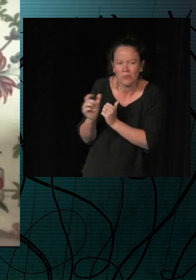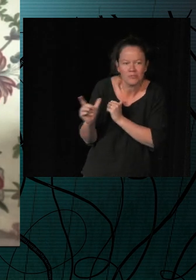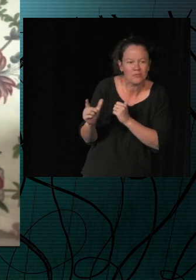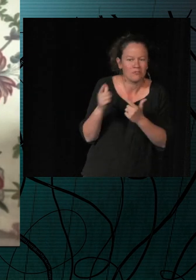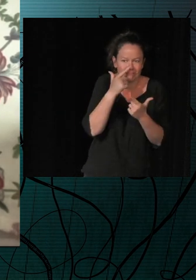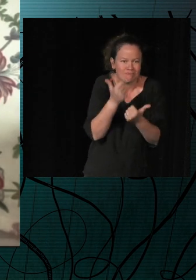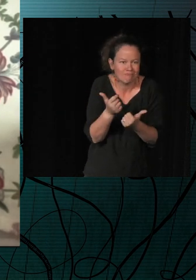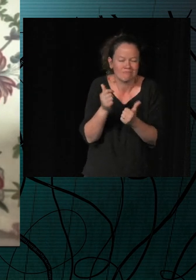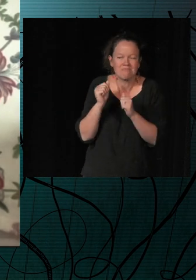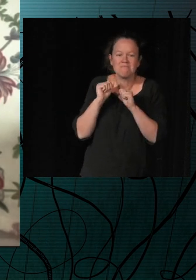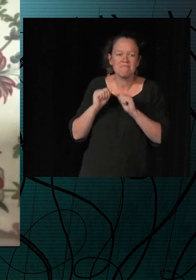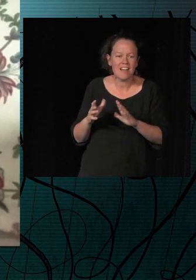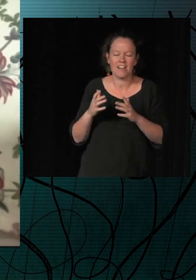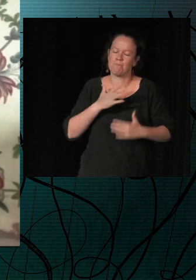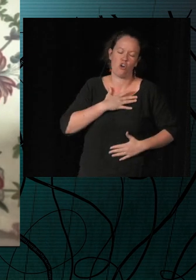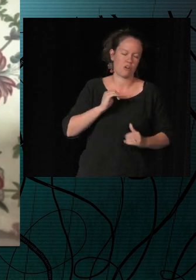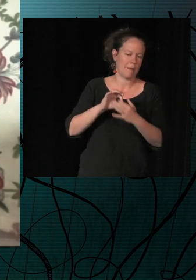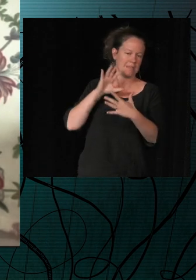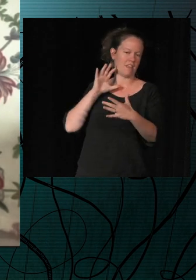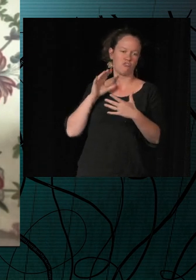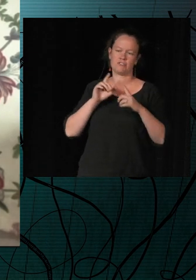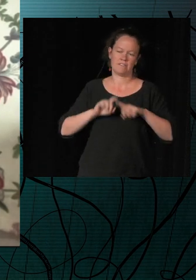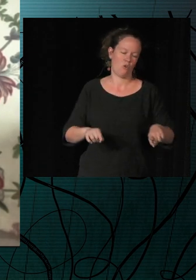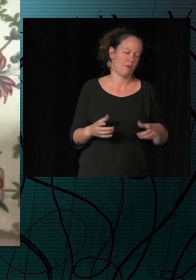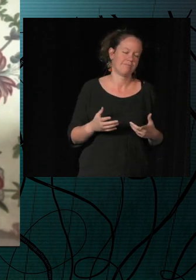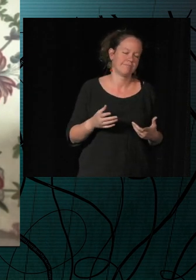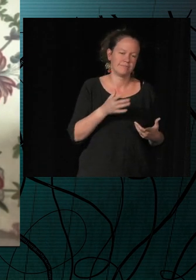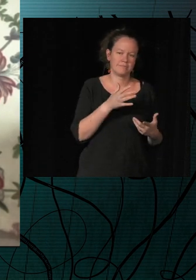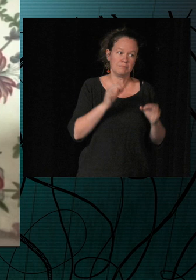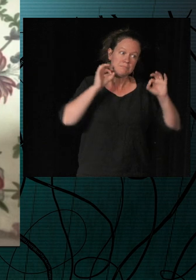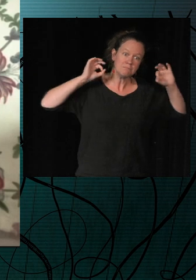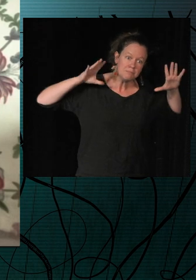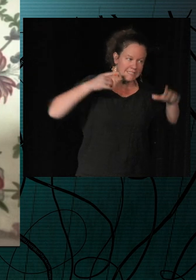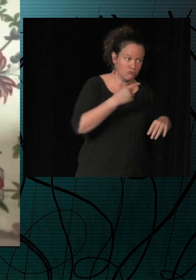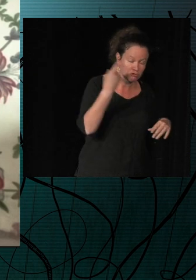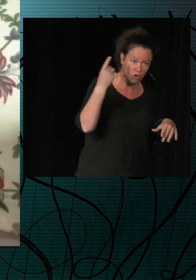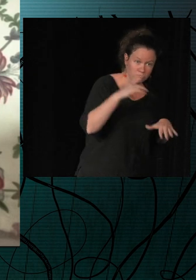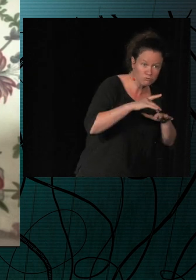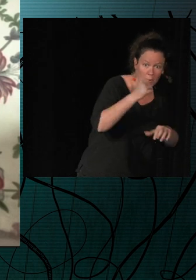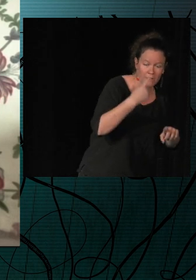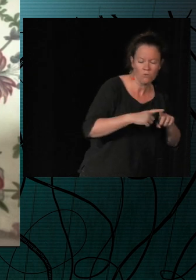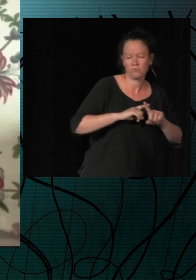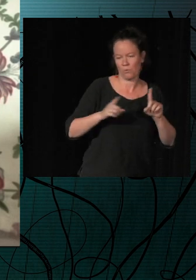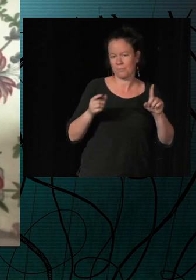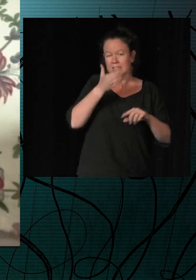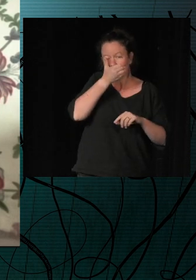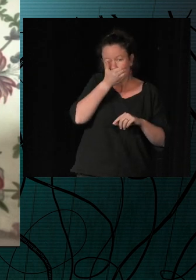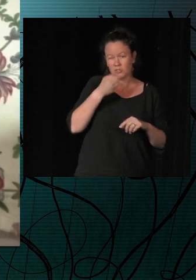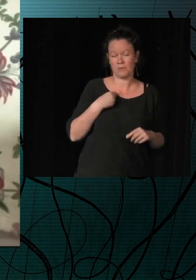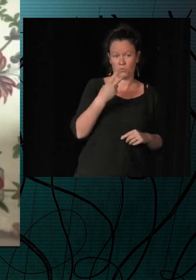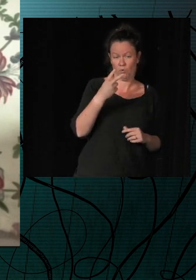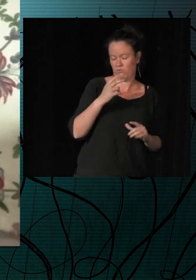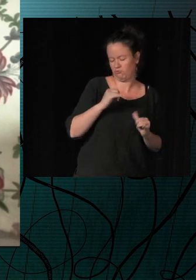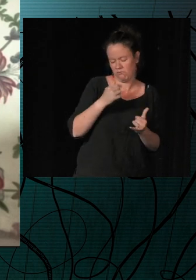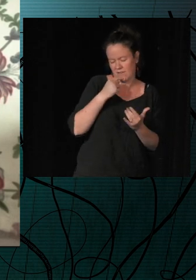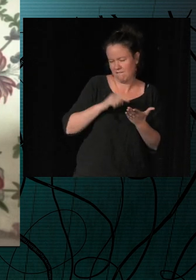mais on peut plus vivre la peur de la même façon enfin voilà et de et pareil salentil 2 c'est c'est un de mes jeux préférés j'aurais jamais